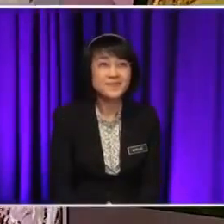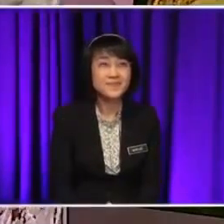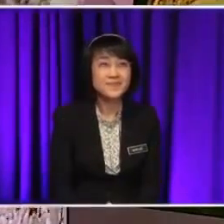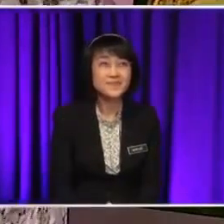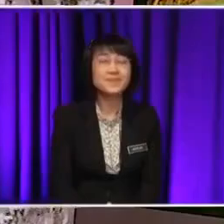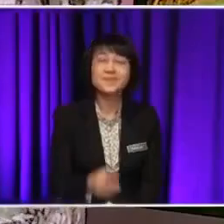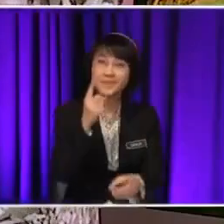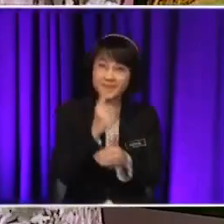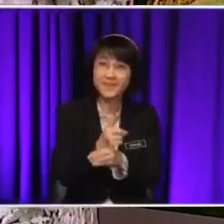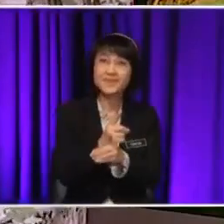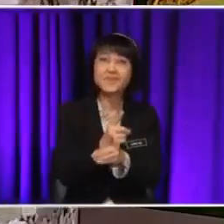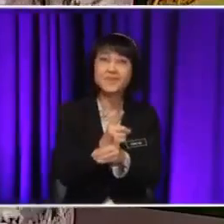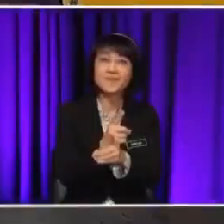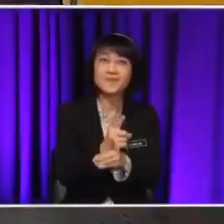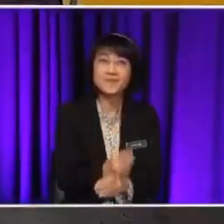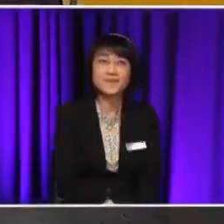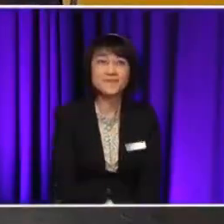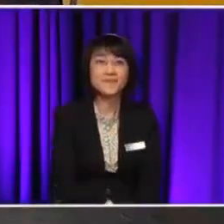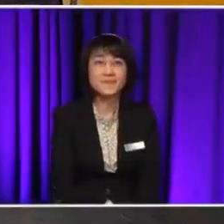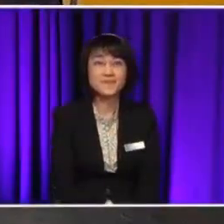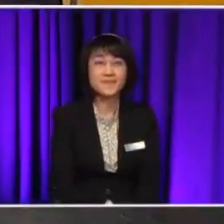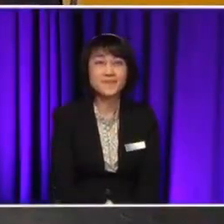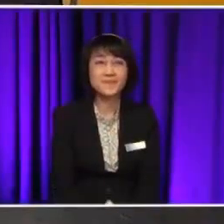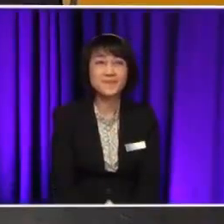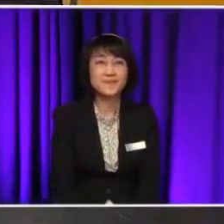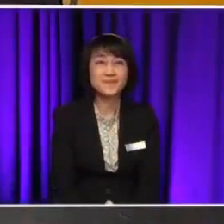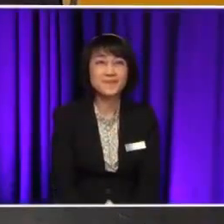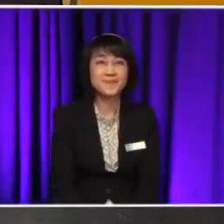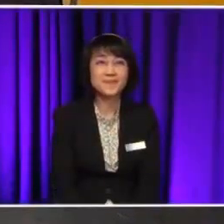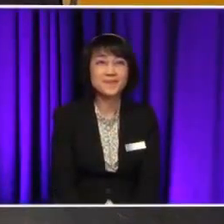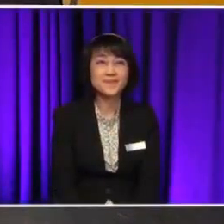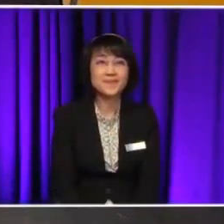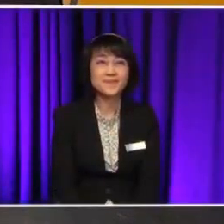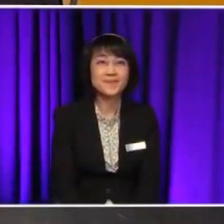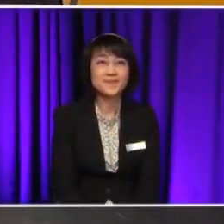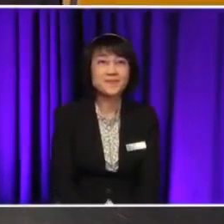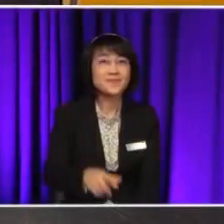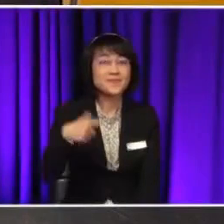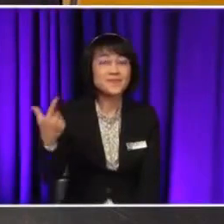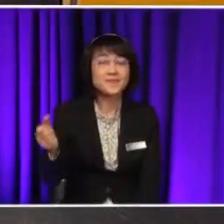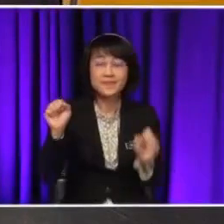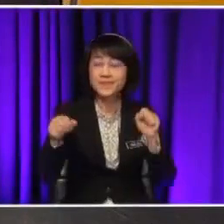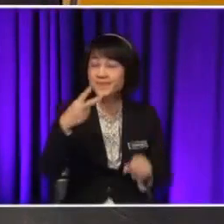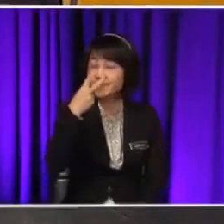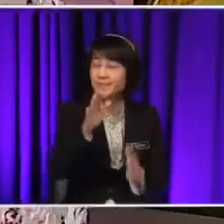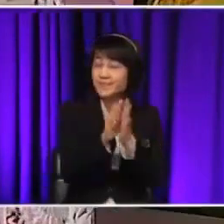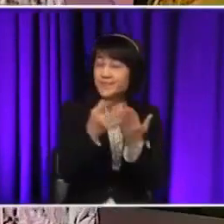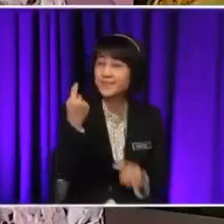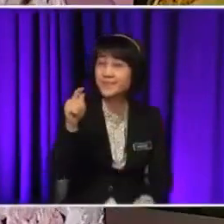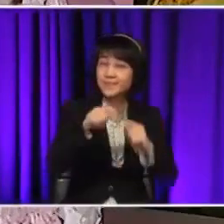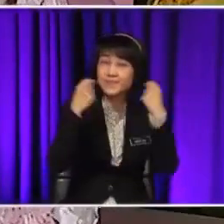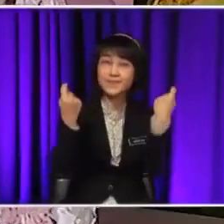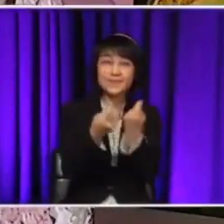Benar. Okey, betul. Okey. Okey, yang lain-lain tu boleh tengok dalam buku teks tingkatan